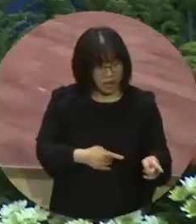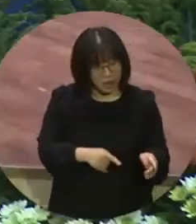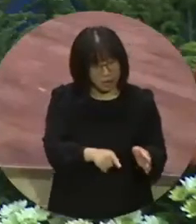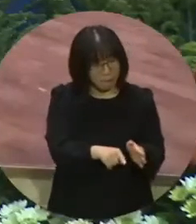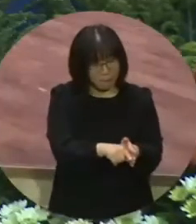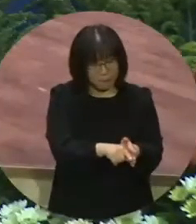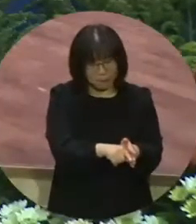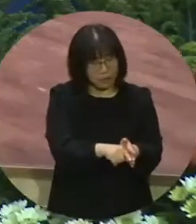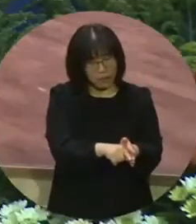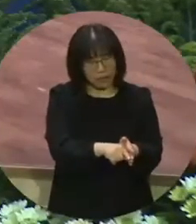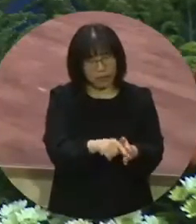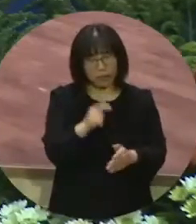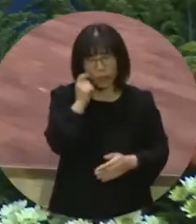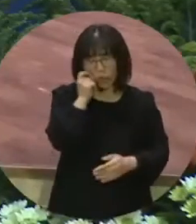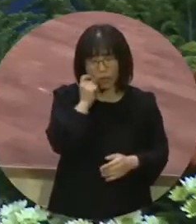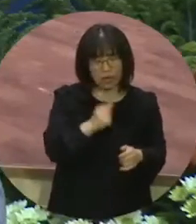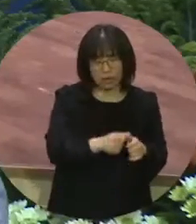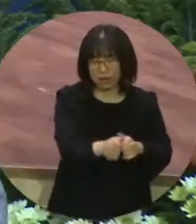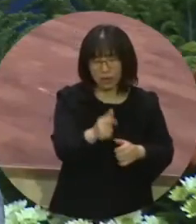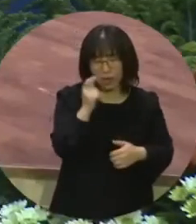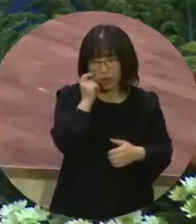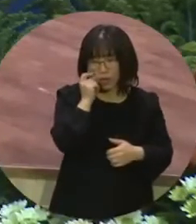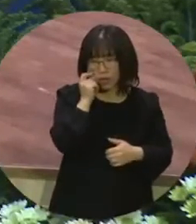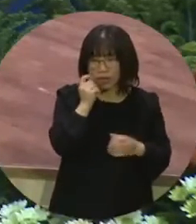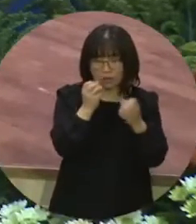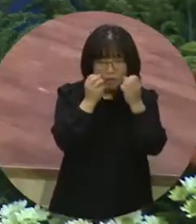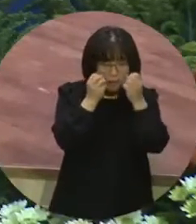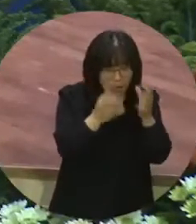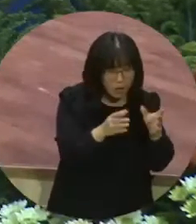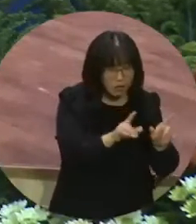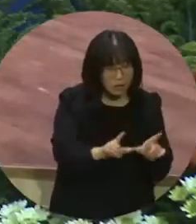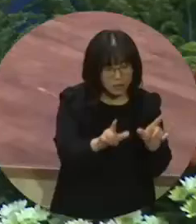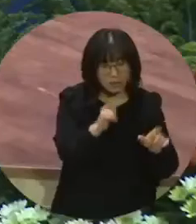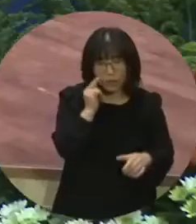못해요. 새로운 삶을 살지 못해요.